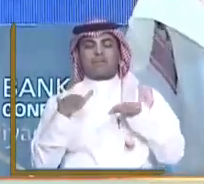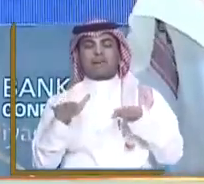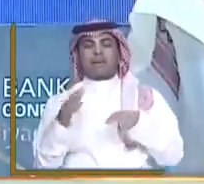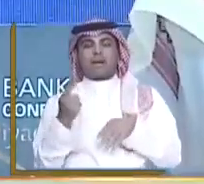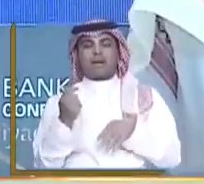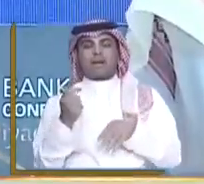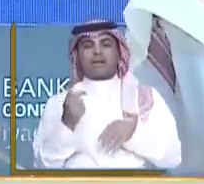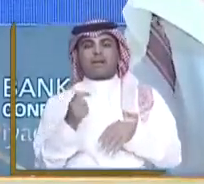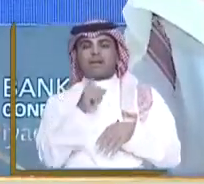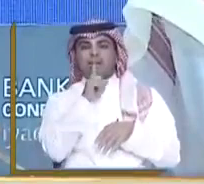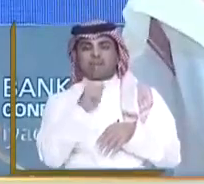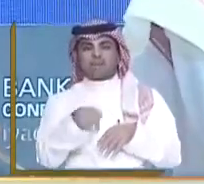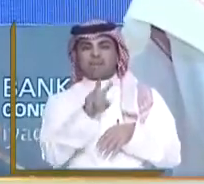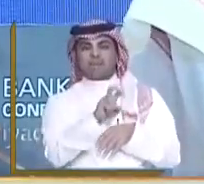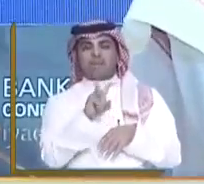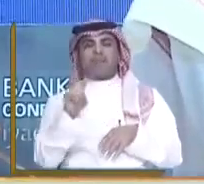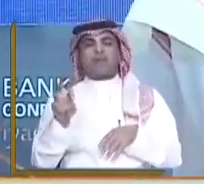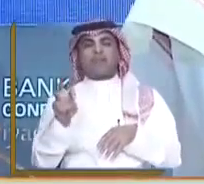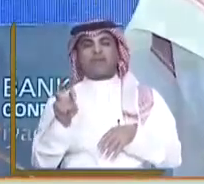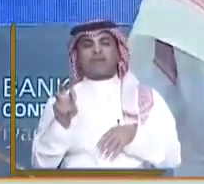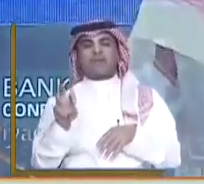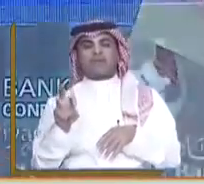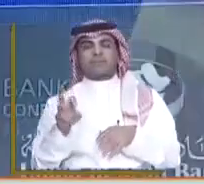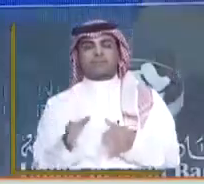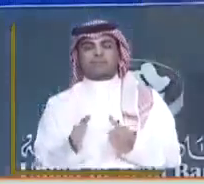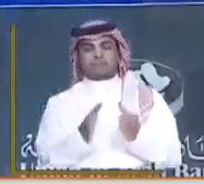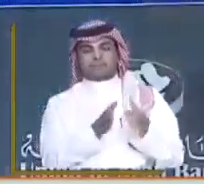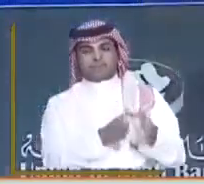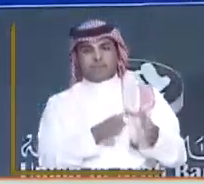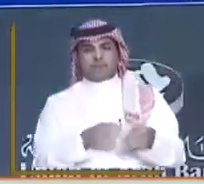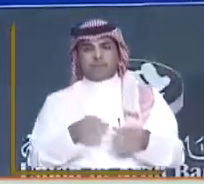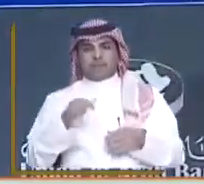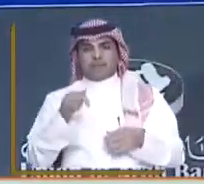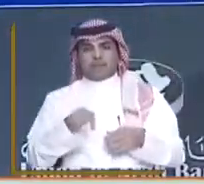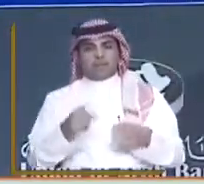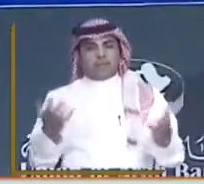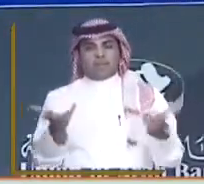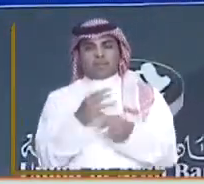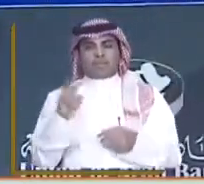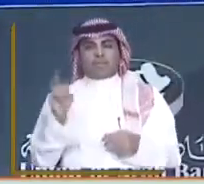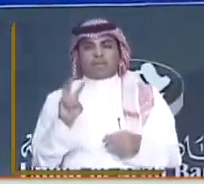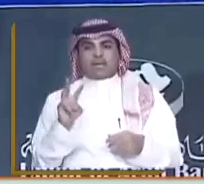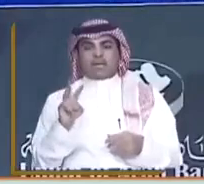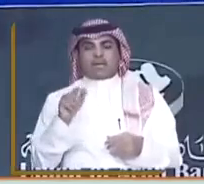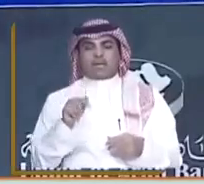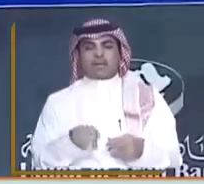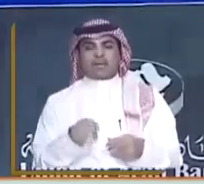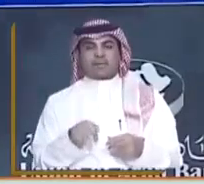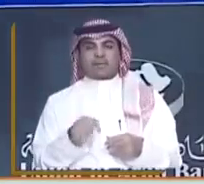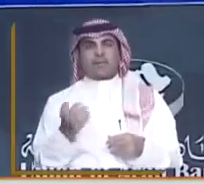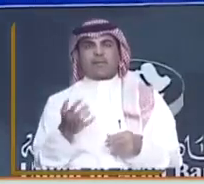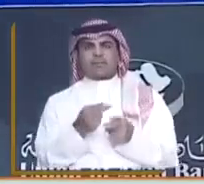بحلول عام 2030 علما ان عدد شركات التقنيه الماليه